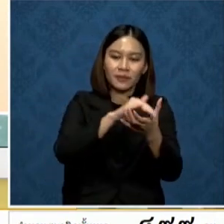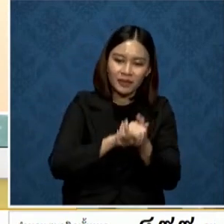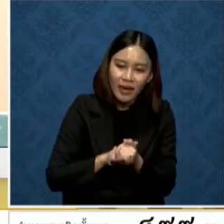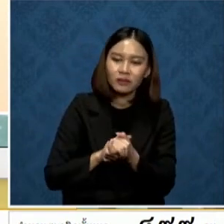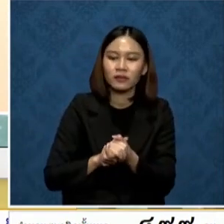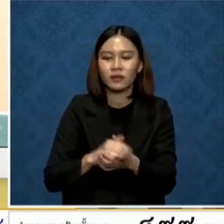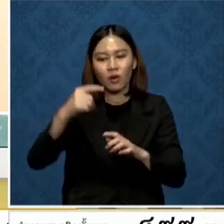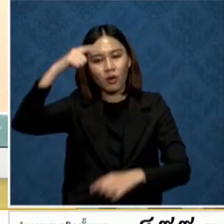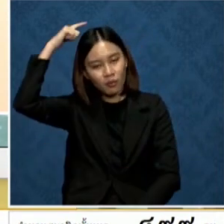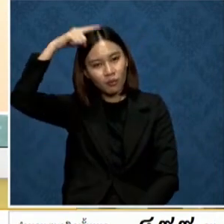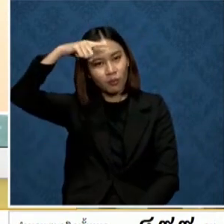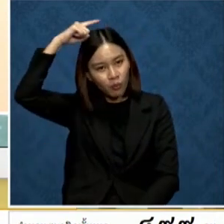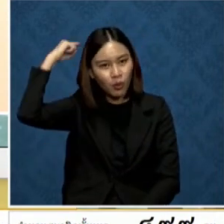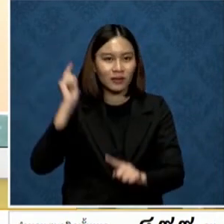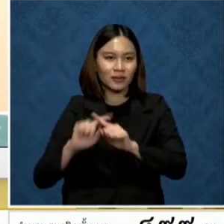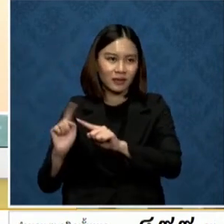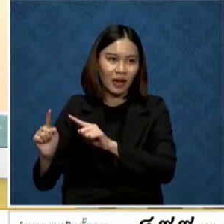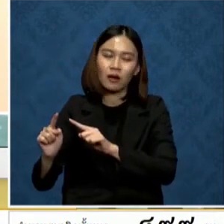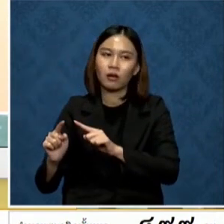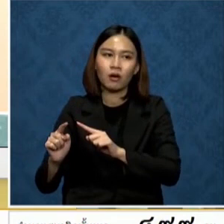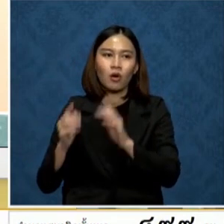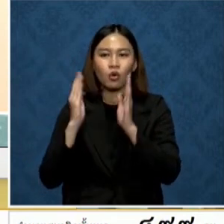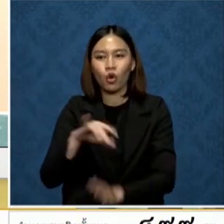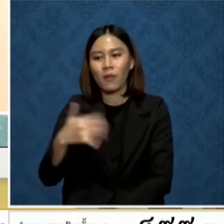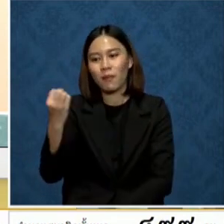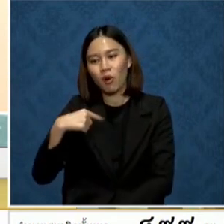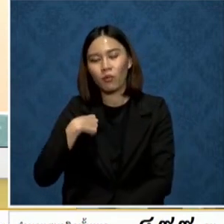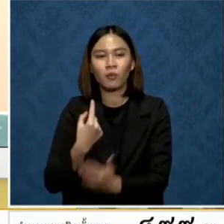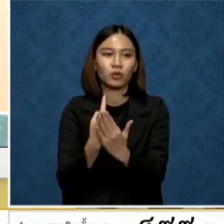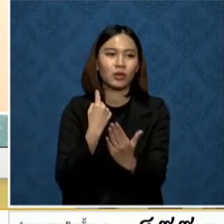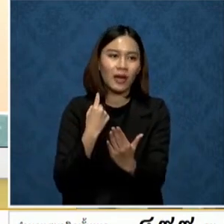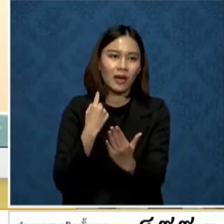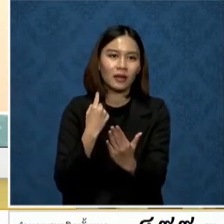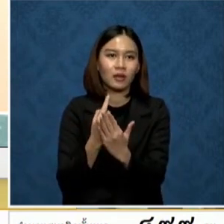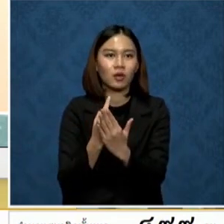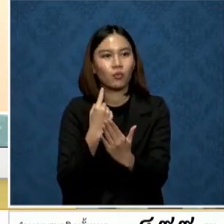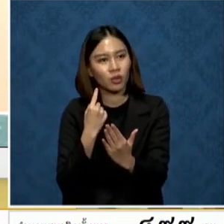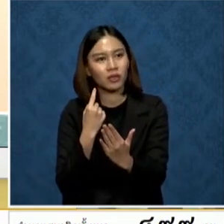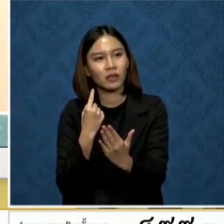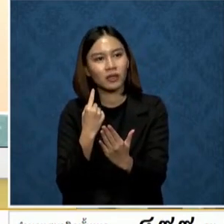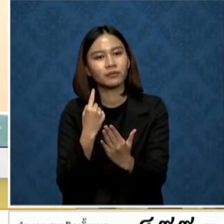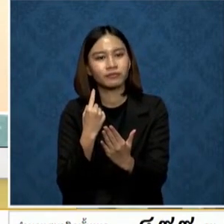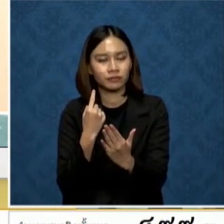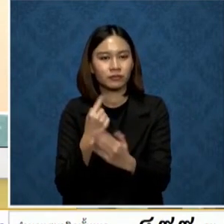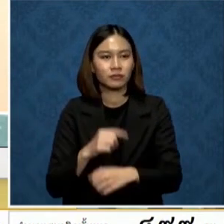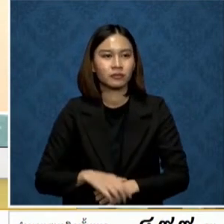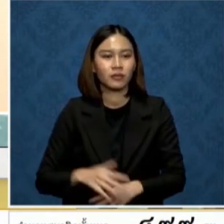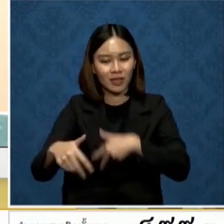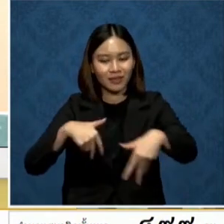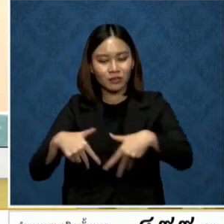ป้าป่าอานอะไรเยอะแยะจนกระทั่งว่าบางคนเรียกผมว่าผู้แทนเกรด 2ผู้แทนชั้นล่างนั่นแหละ